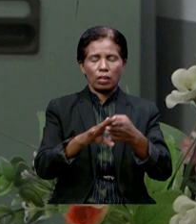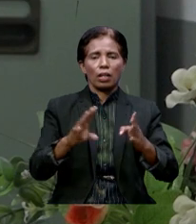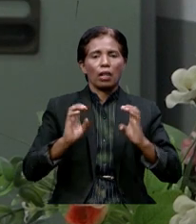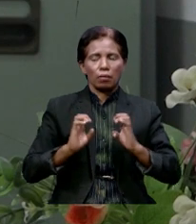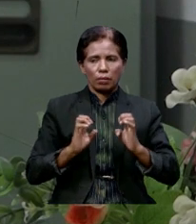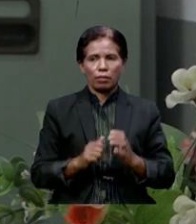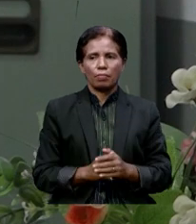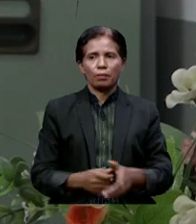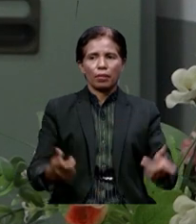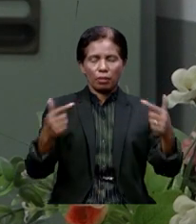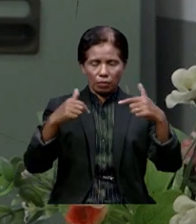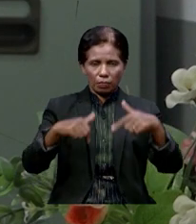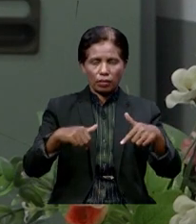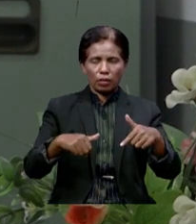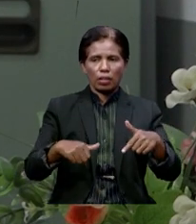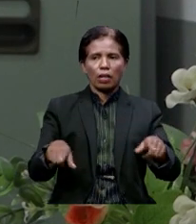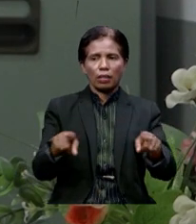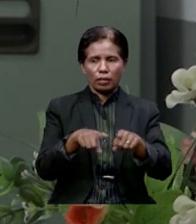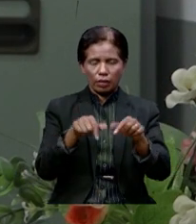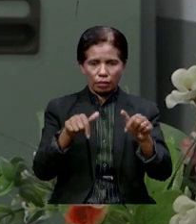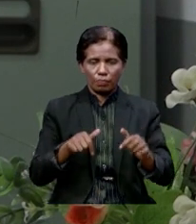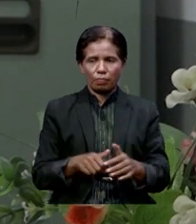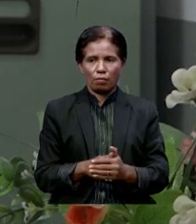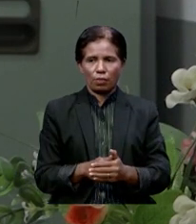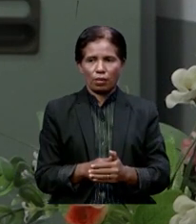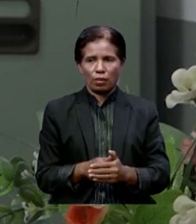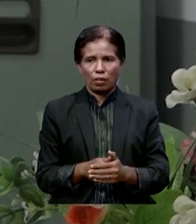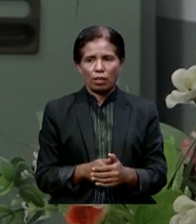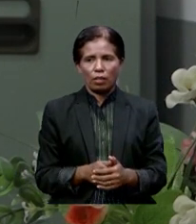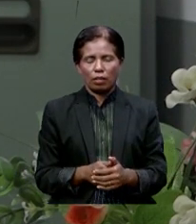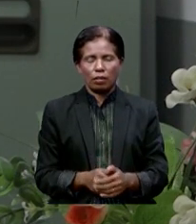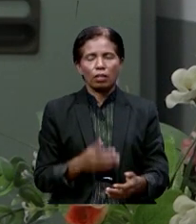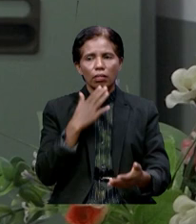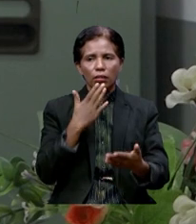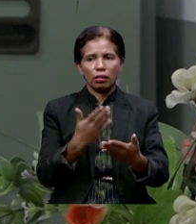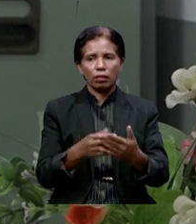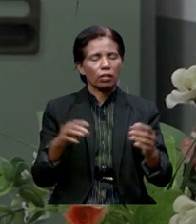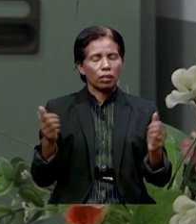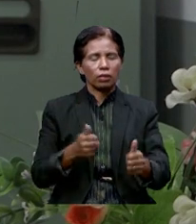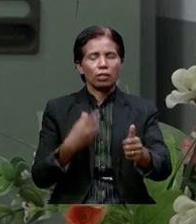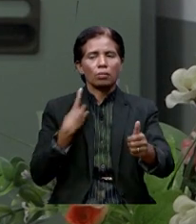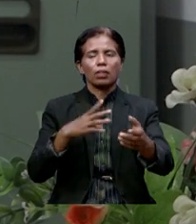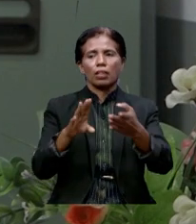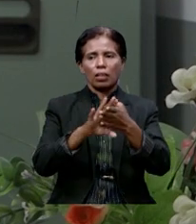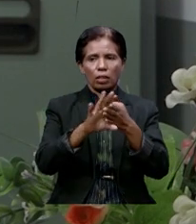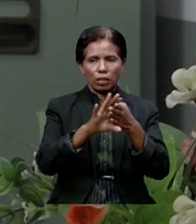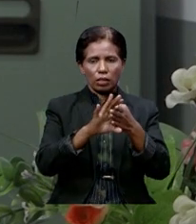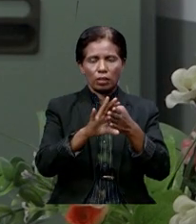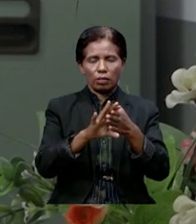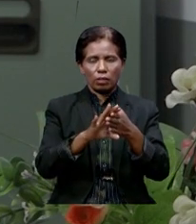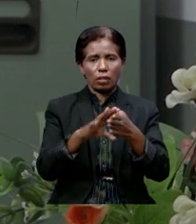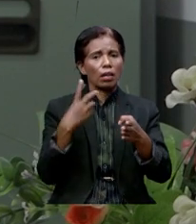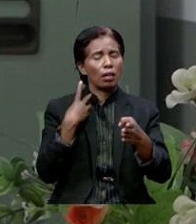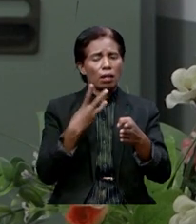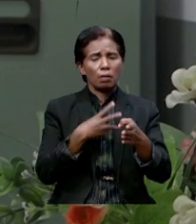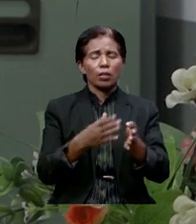mai mai mas hanesan ni hanesan ho dihan ni kuanti dari ni lah tu ira ami ni perlu tanpa ami ni ni kan pasien barak tu